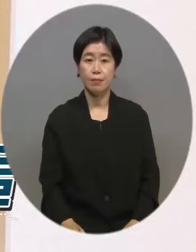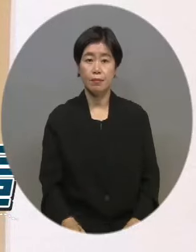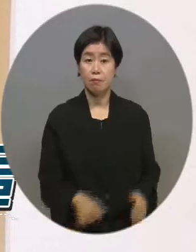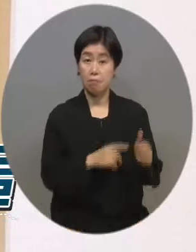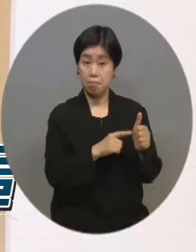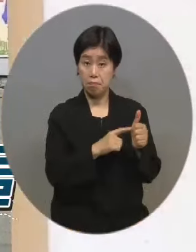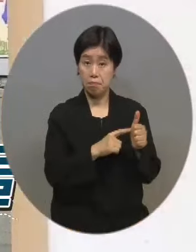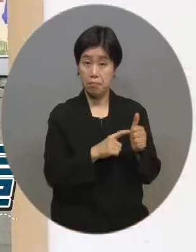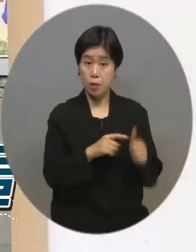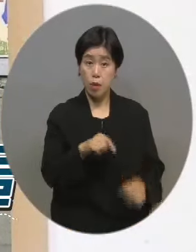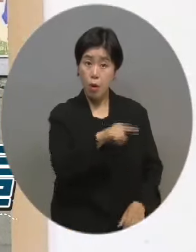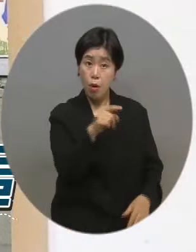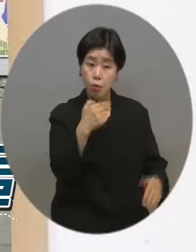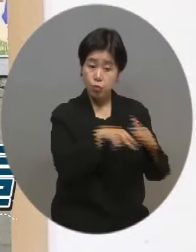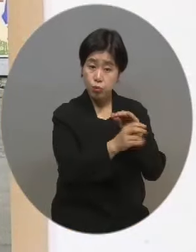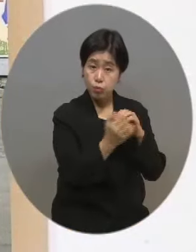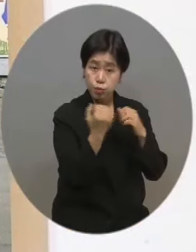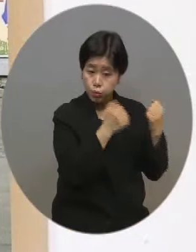선택한 사람들이라 말합니다.